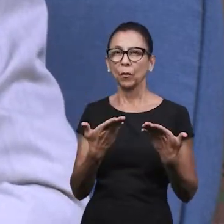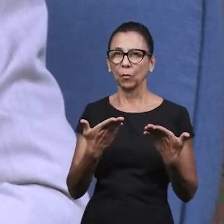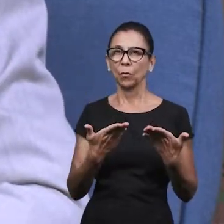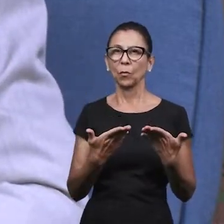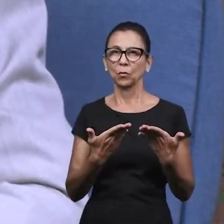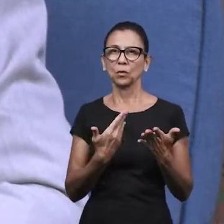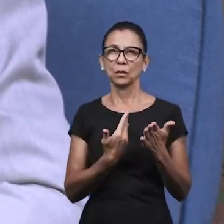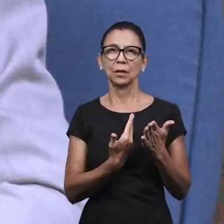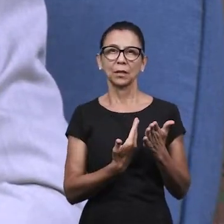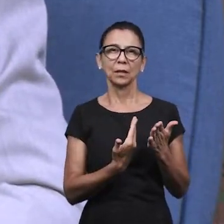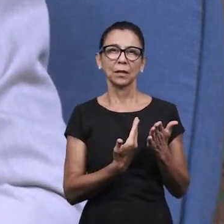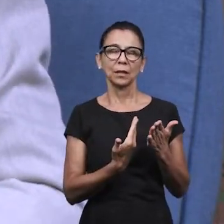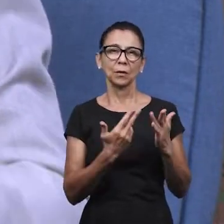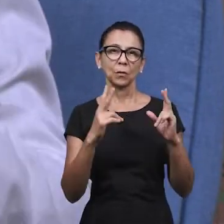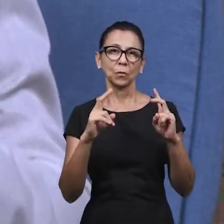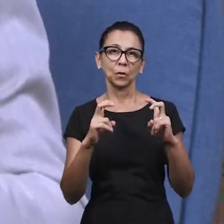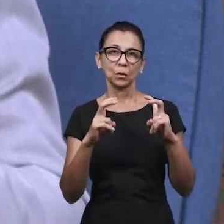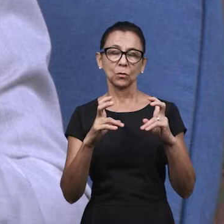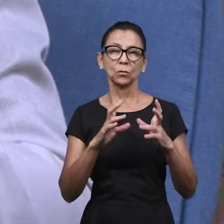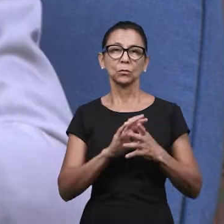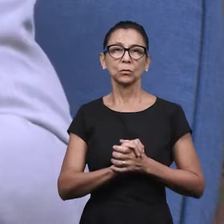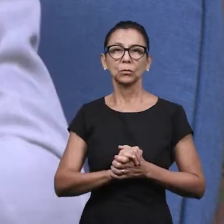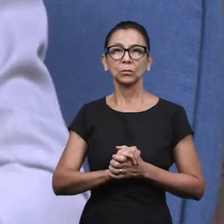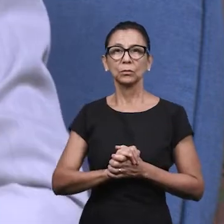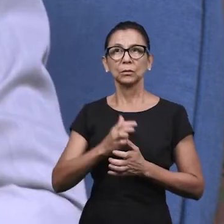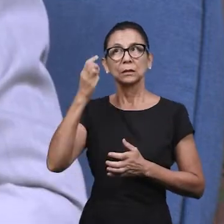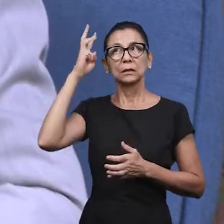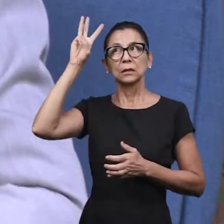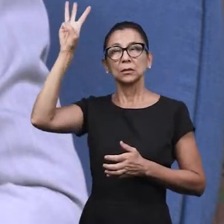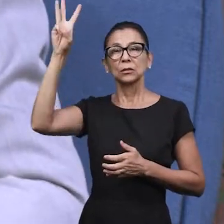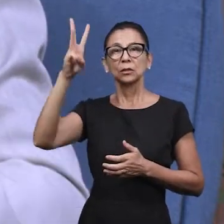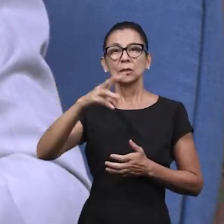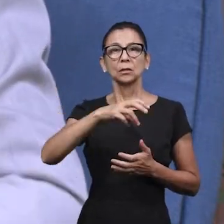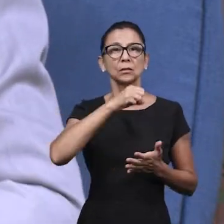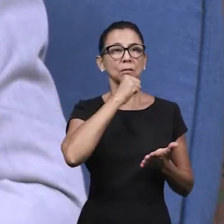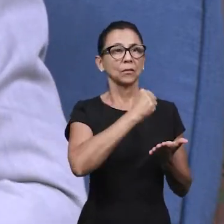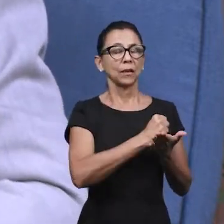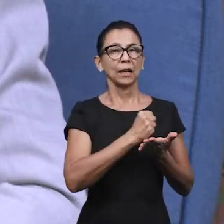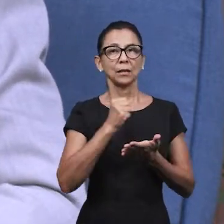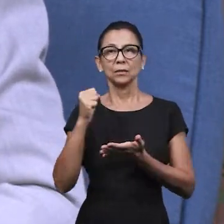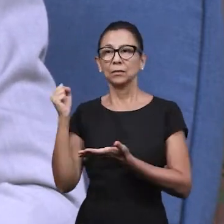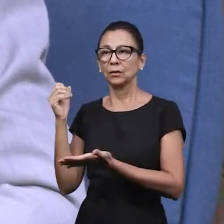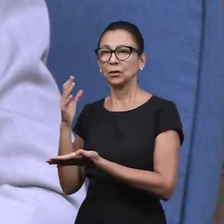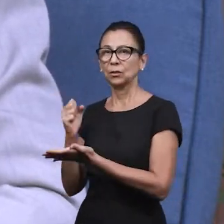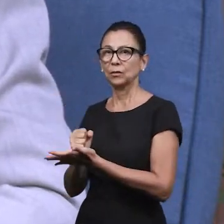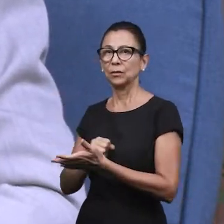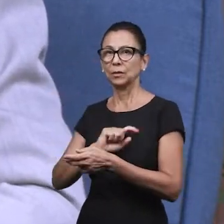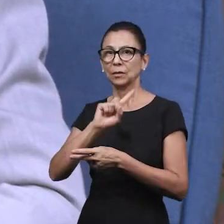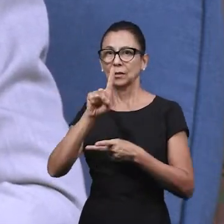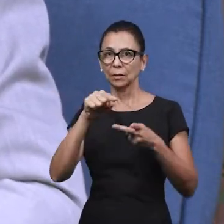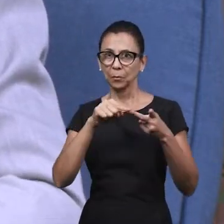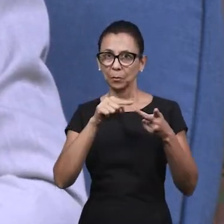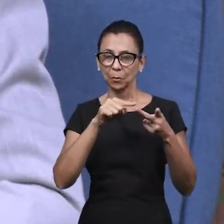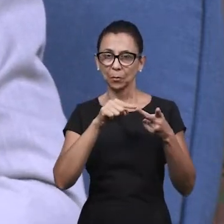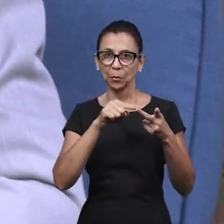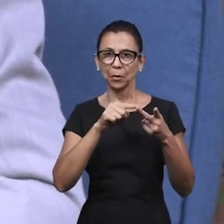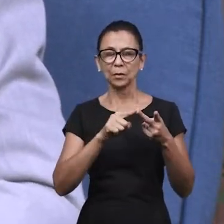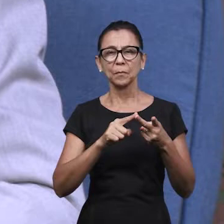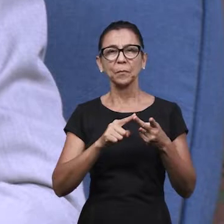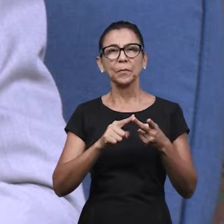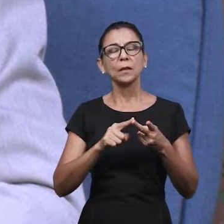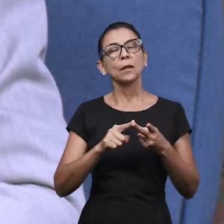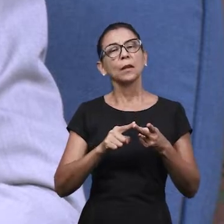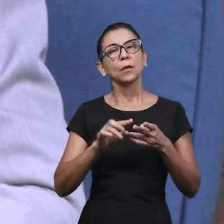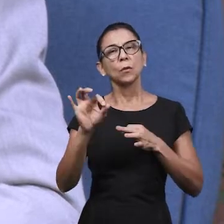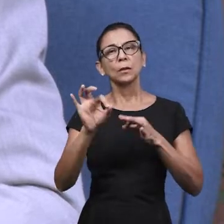mystères retrouvés et des expériences vécues dans l'Ancien, dans le Nouveau et l'Ancien Testament. Après, dans la partie organisation et méthode,